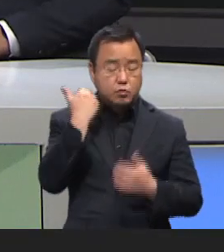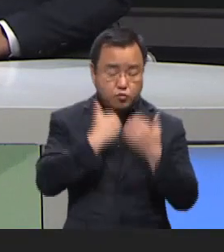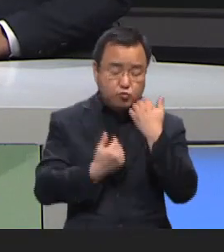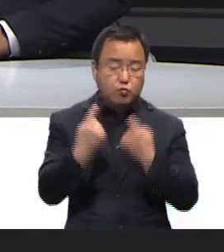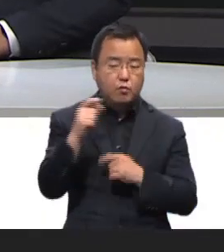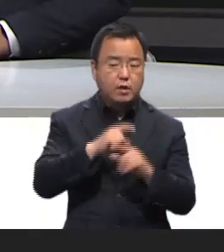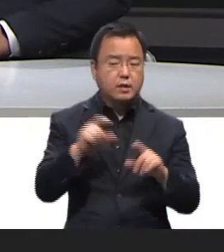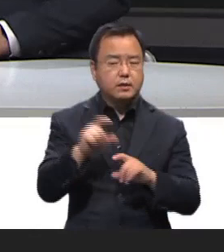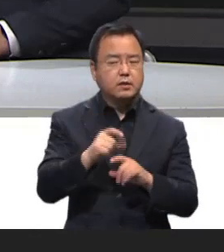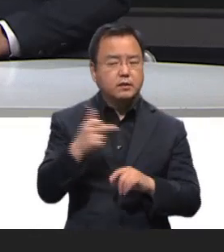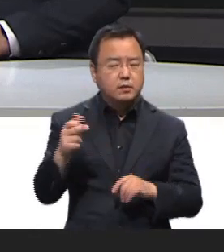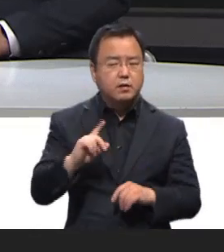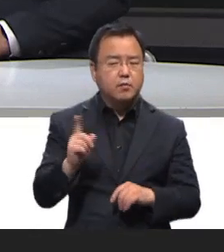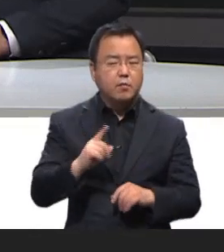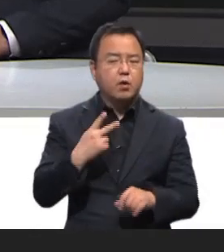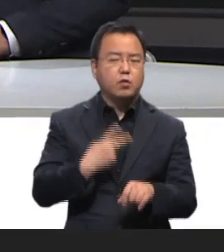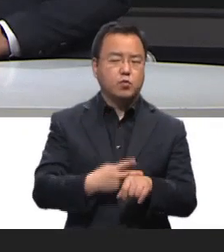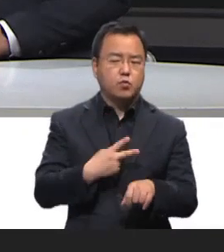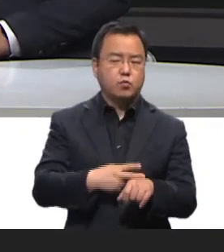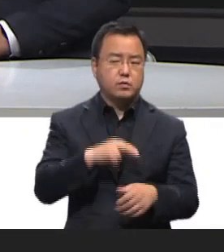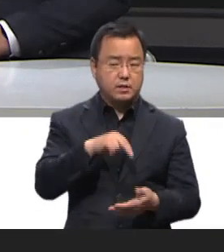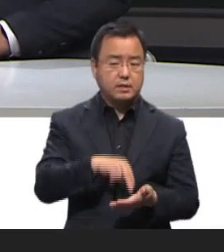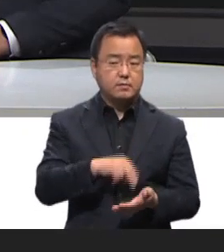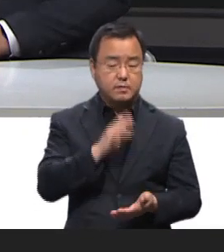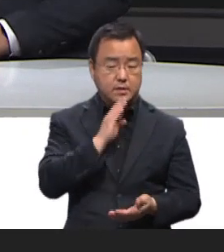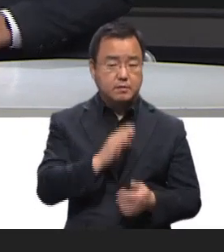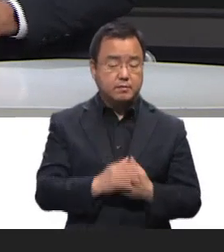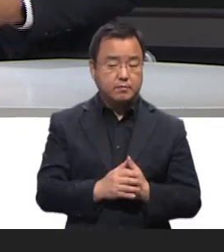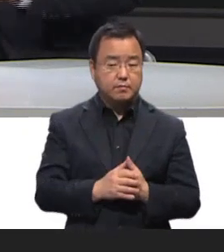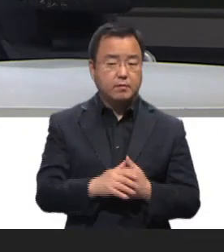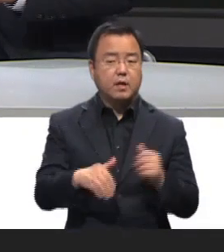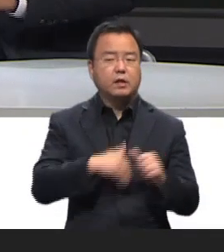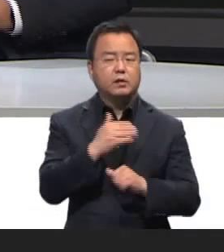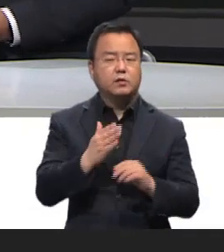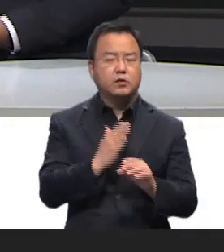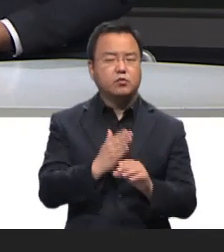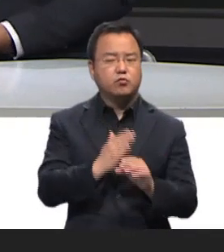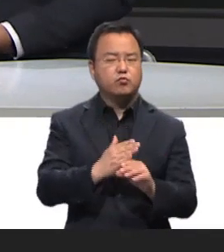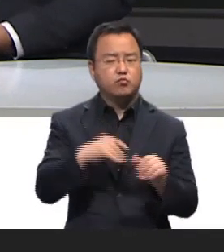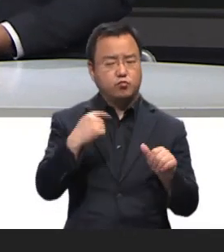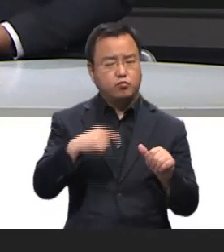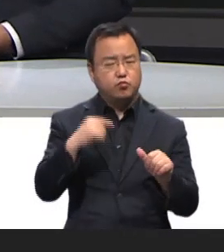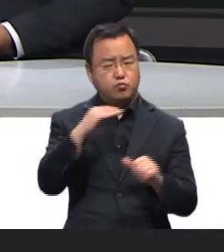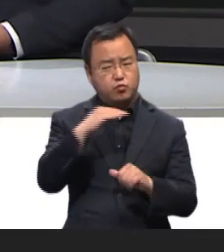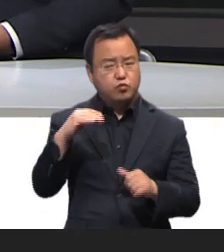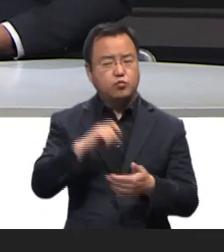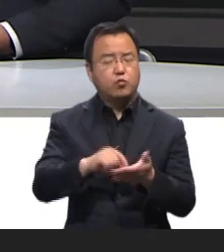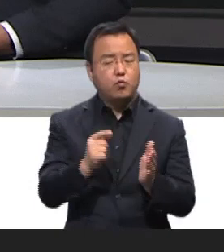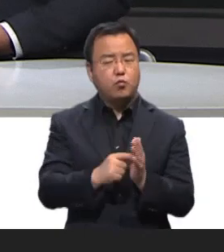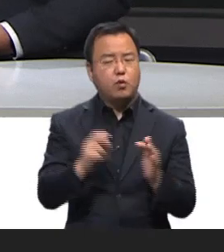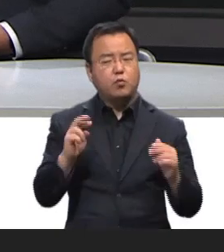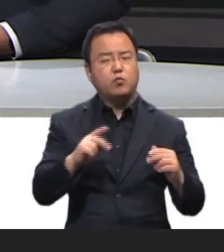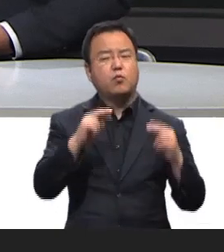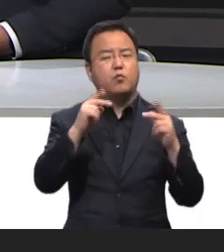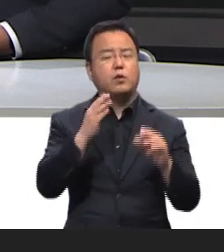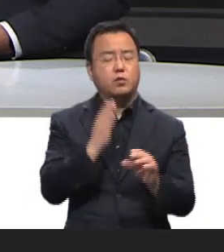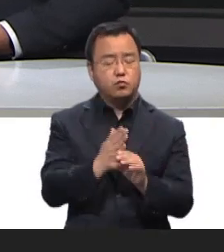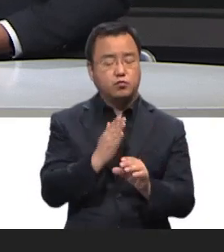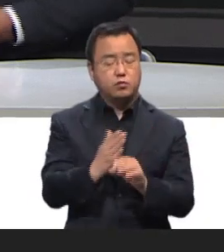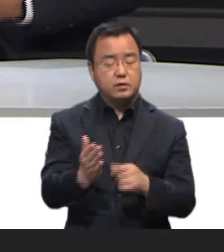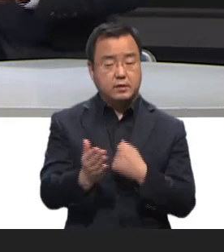어려움은 사실 교사들의 입장 아니겠습니까 또 4 도트 현장에 자꾸지 수업의 질에 대한 논란도 나오다 보니까 다들 이제 처음 하시다 보니까